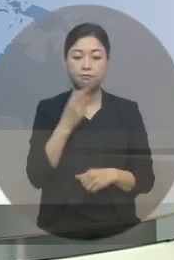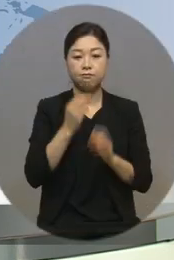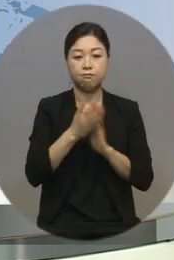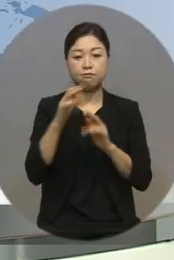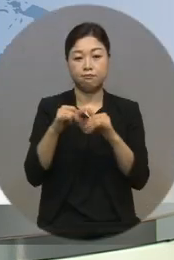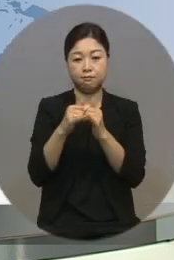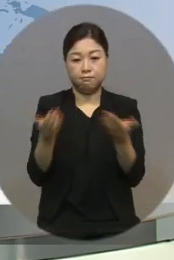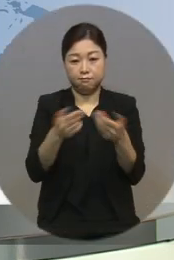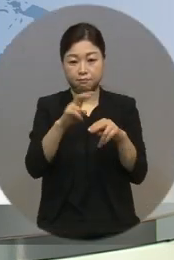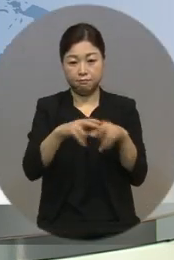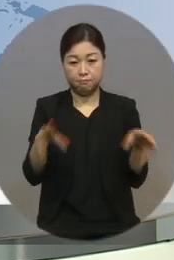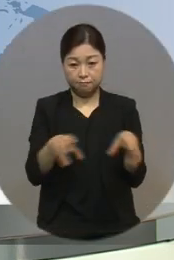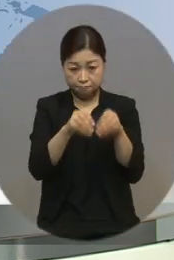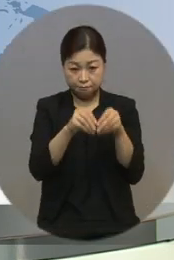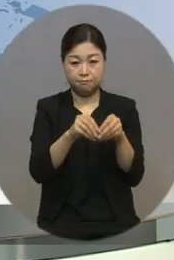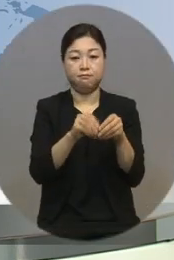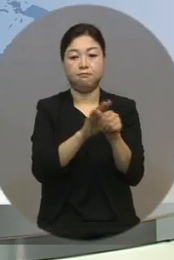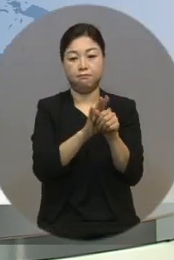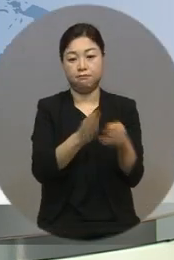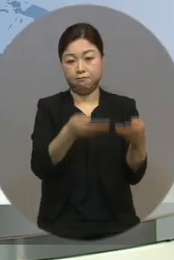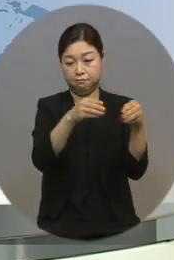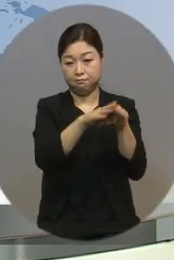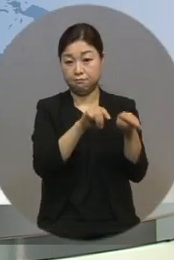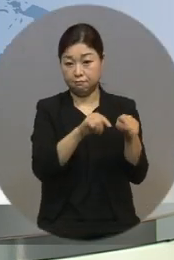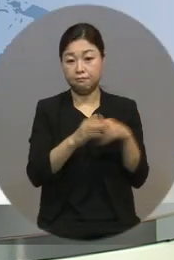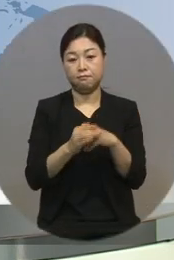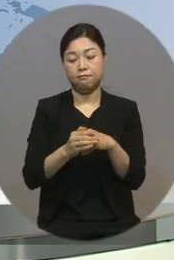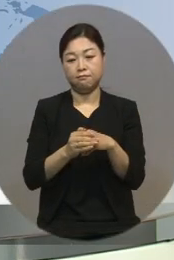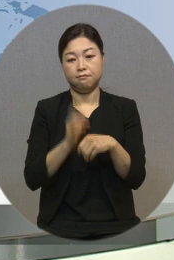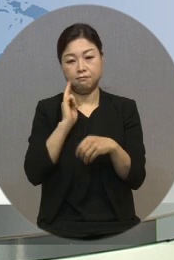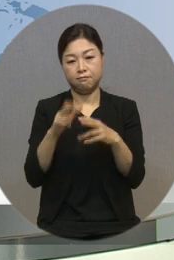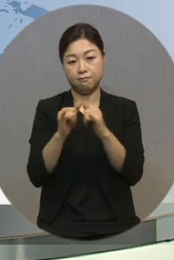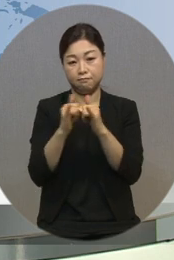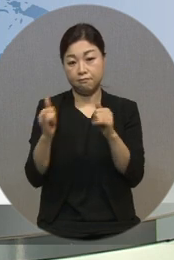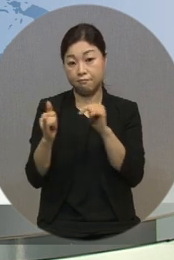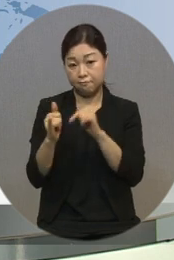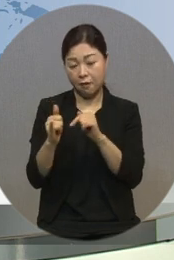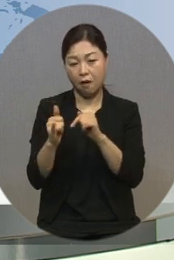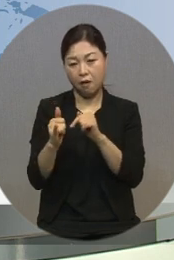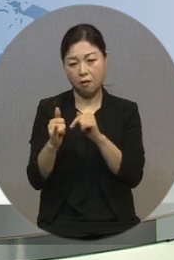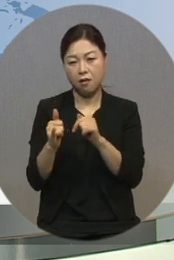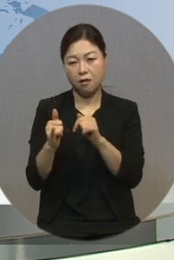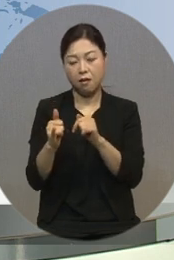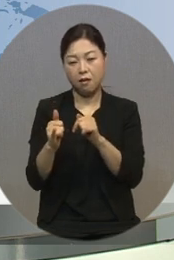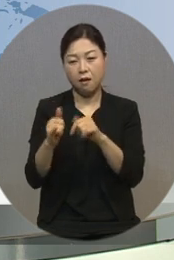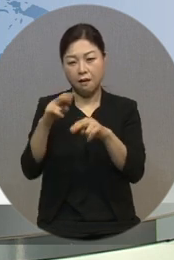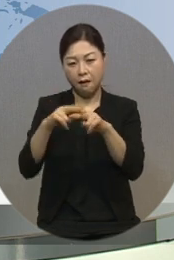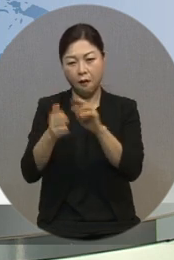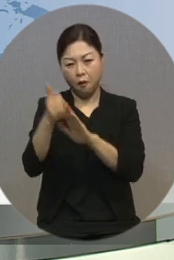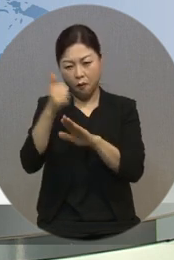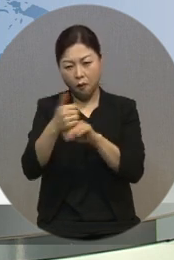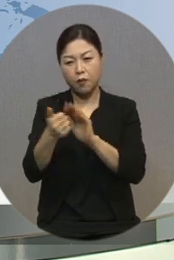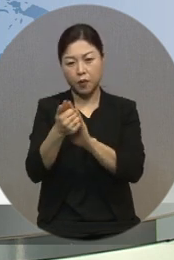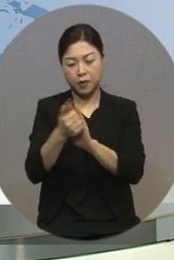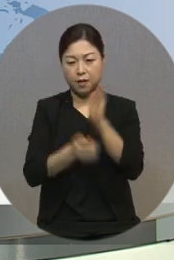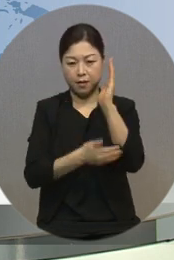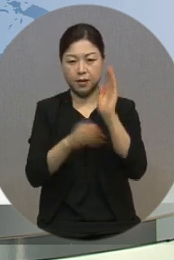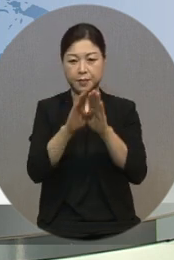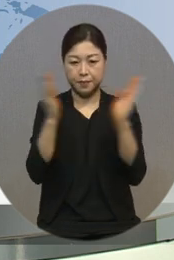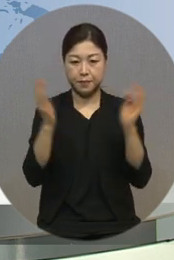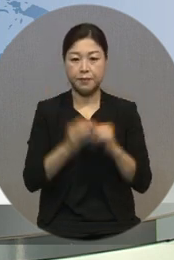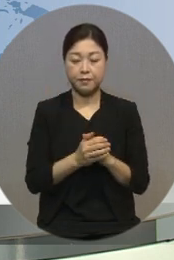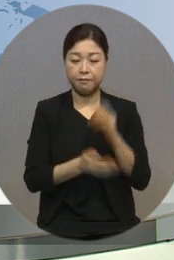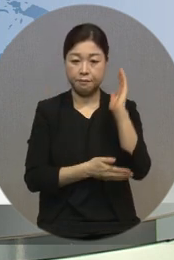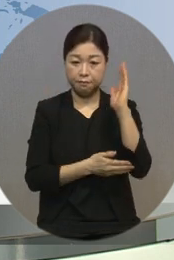서울시 장애인 일자리 통합지원센터가 중증장애인을 대상으로 성공적인 취업을 돕는 강좌를 열었는데요. 강의는